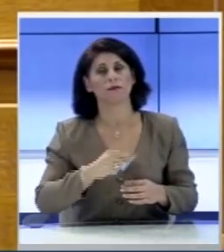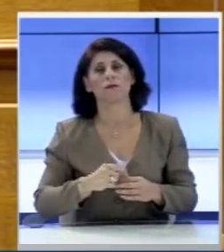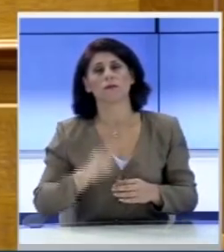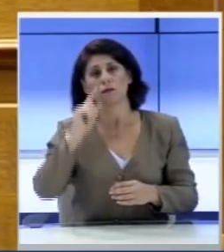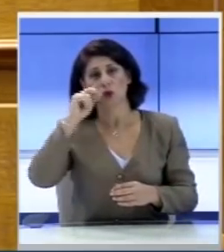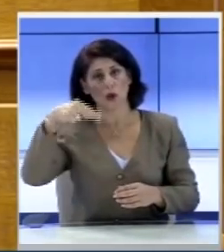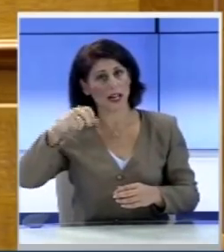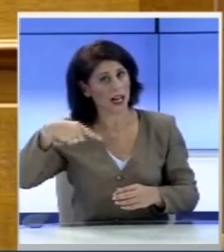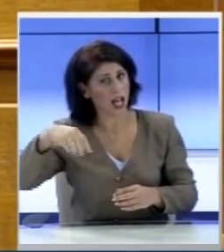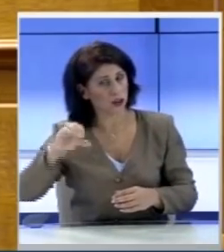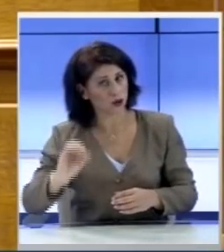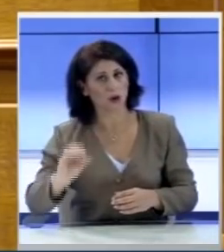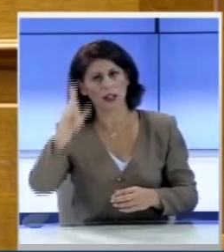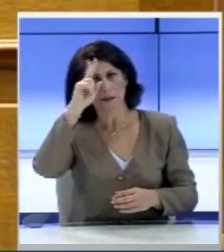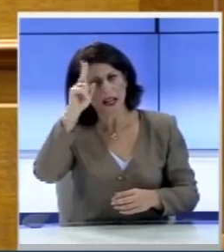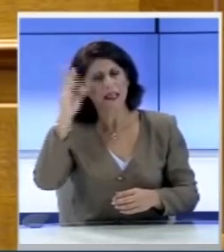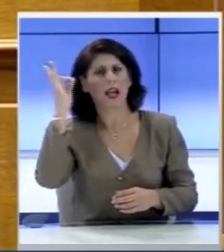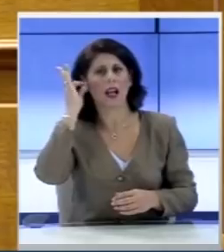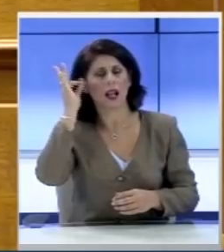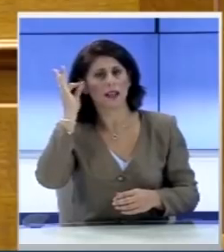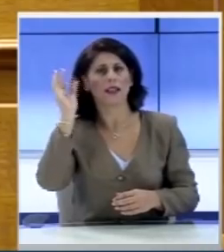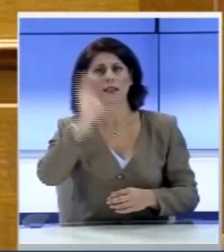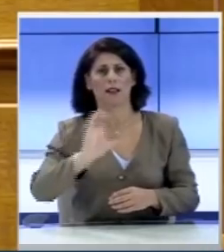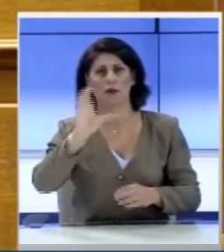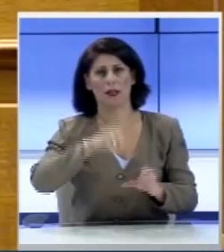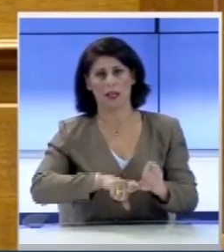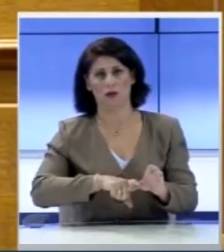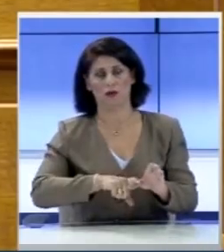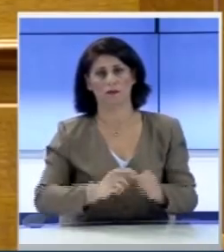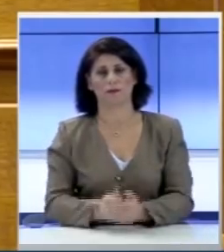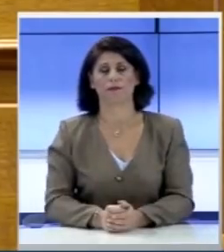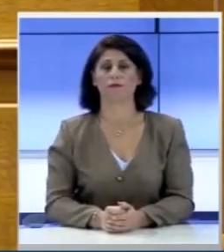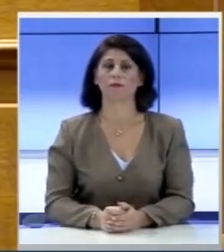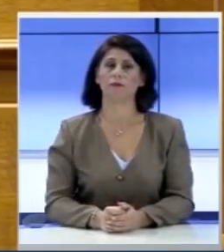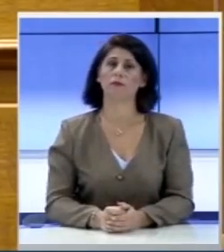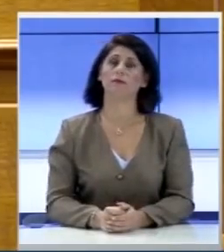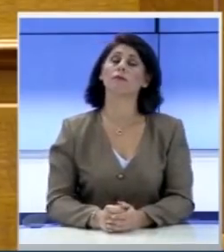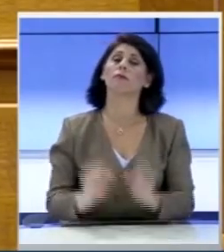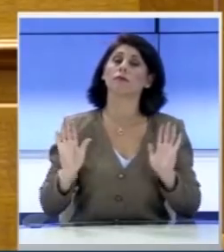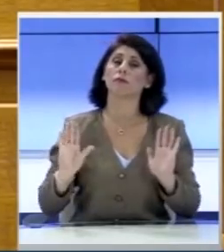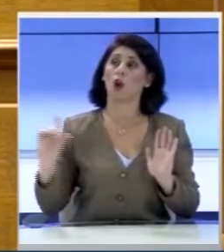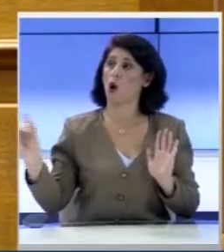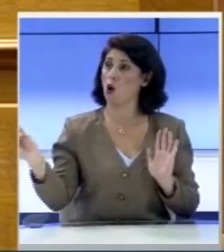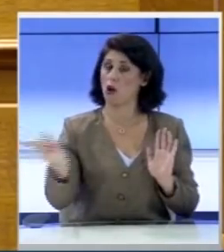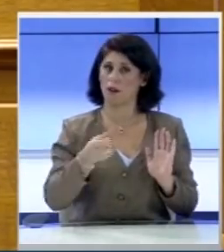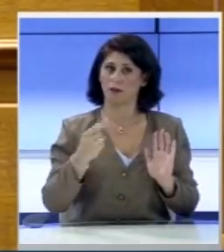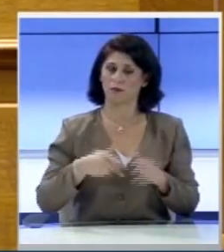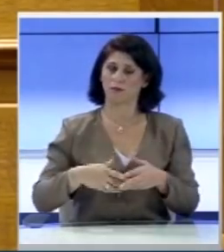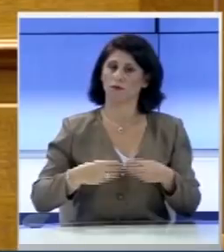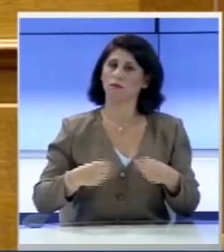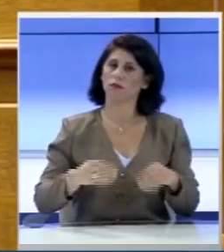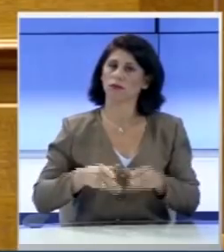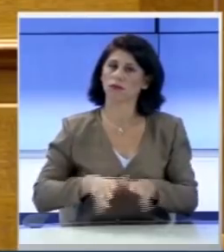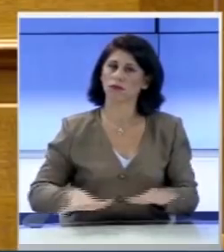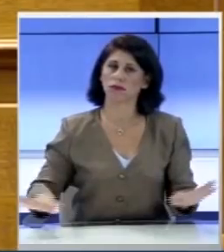το ΝΑΤΟ, τη Γερμανία, τη Γαλλία, την Ευρωπαϊκή Ένωση. Όμως, όλοι αυτοί προωθούν τους